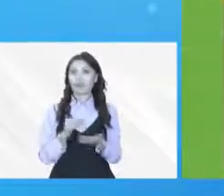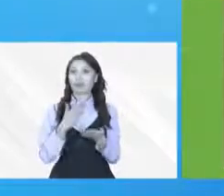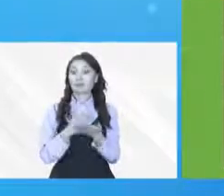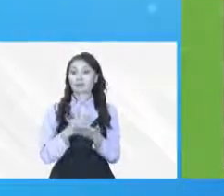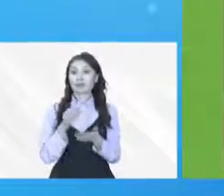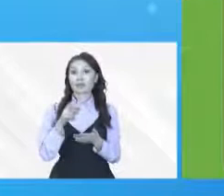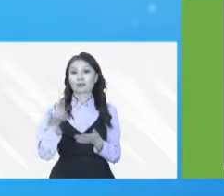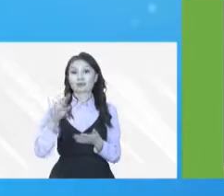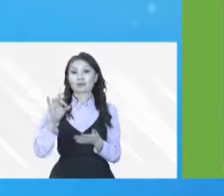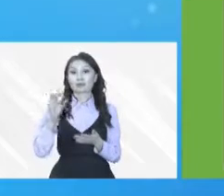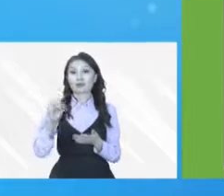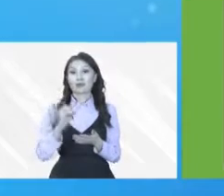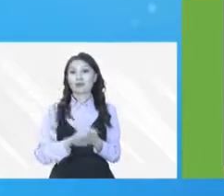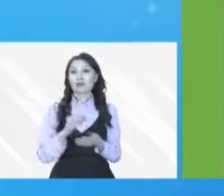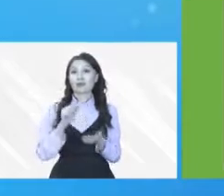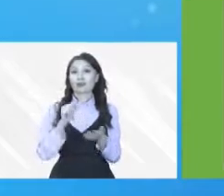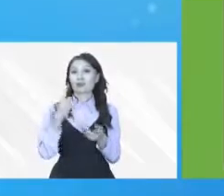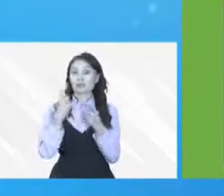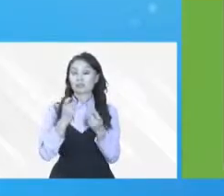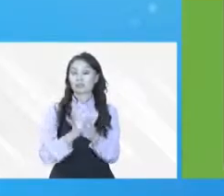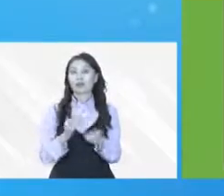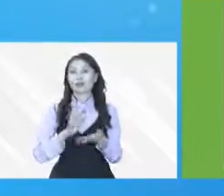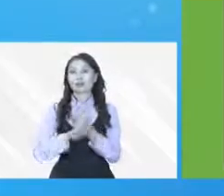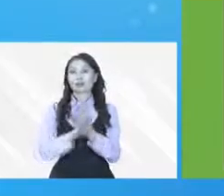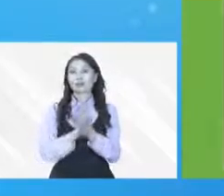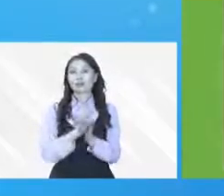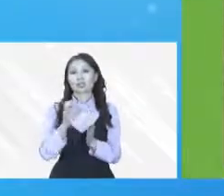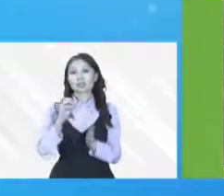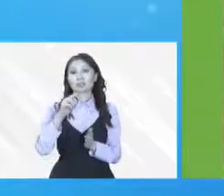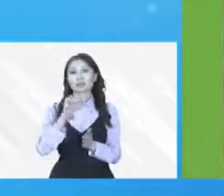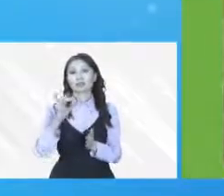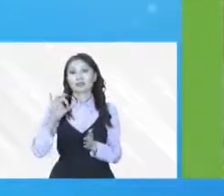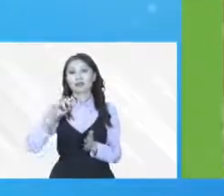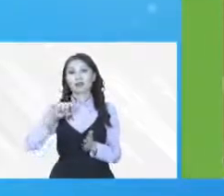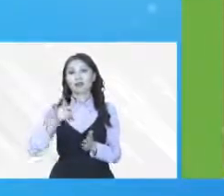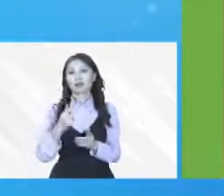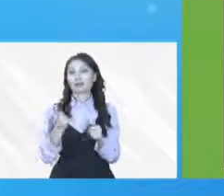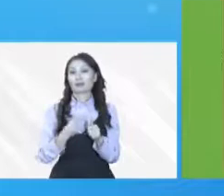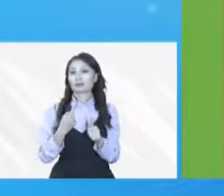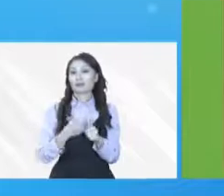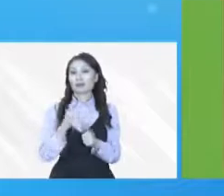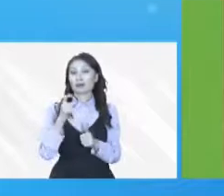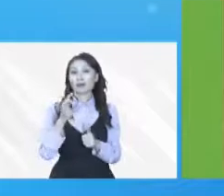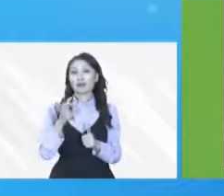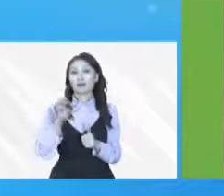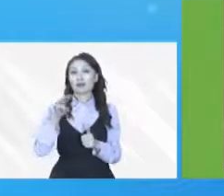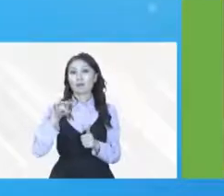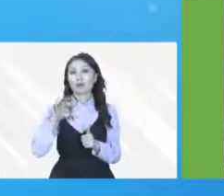Расположенный в ядре клетки генетический материал образует плотно сжатые спирали, называемые